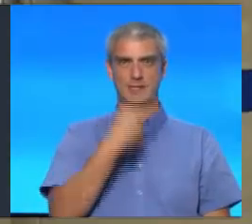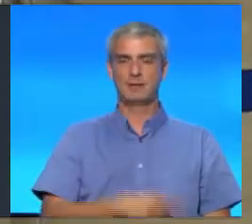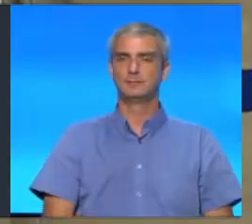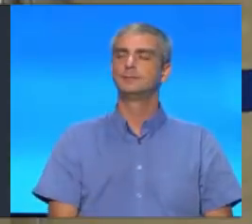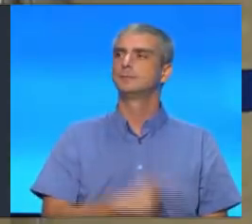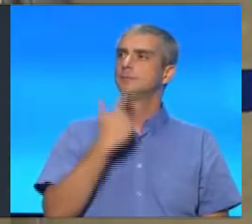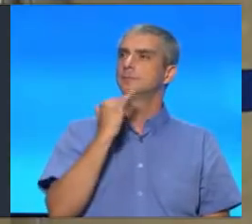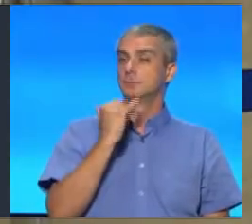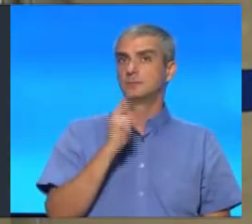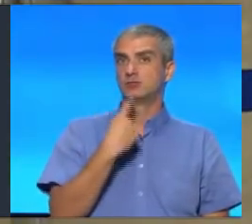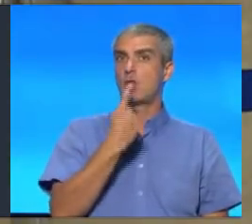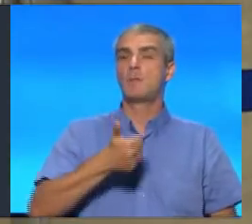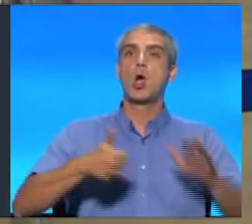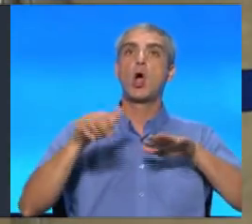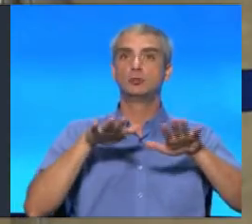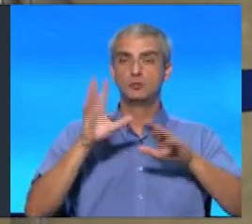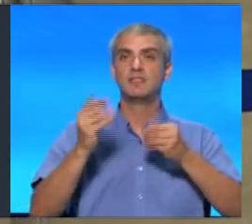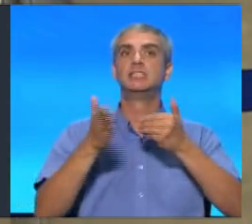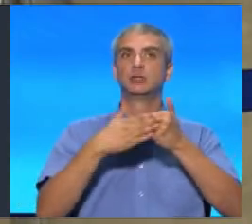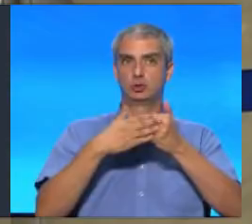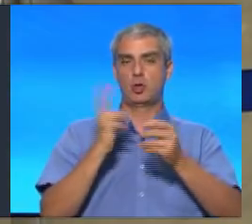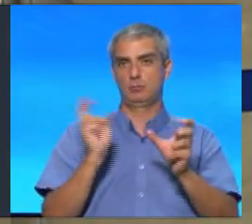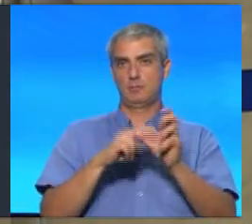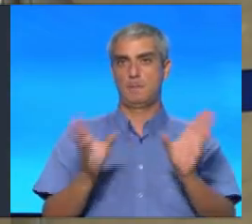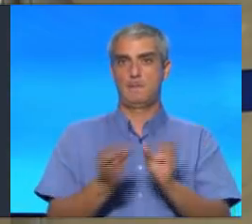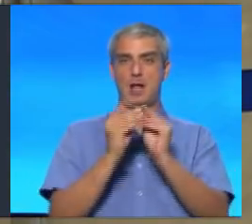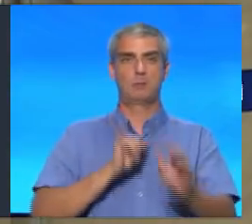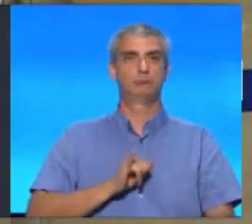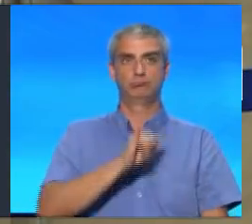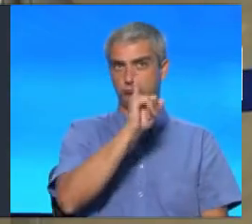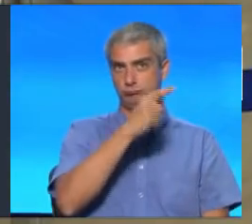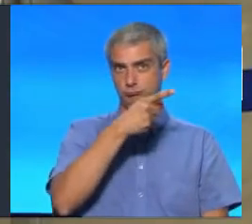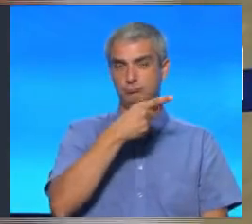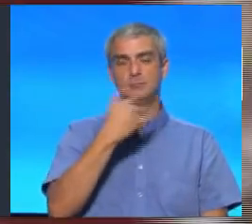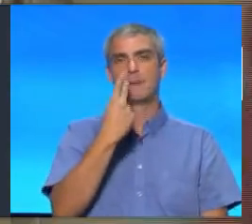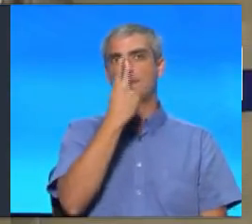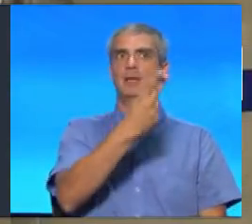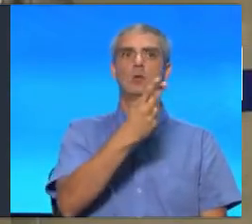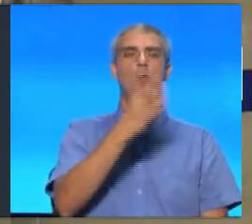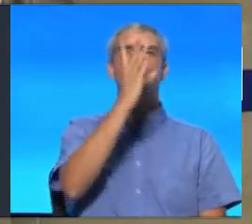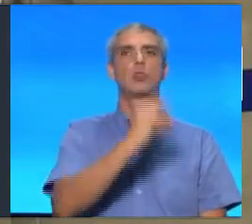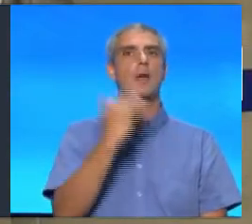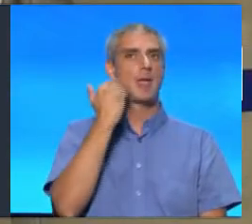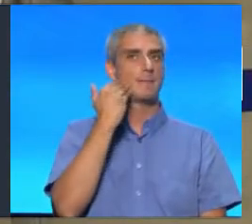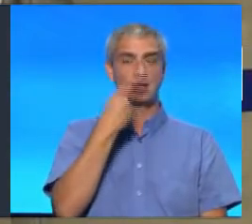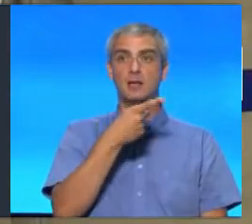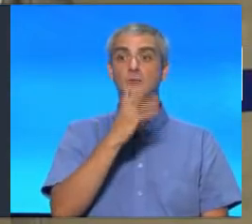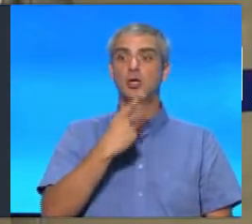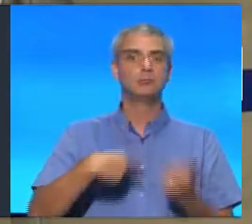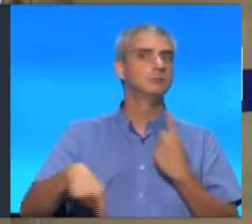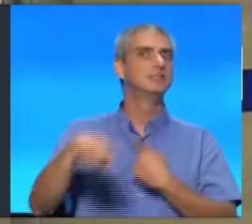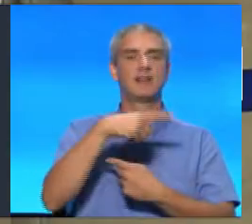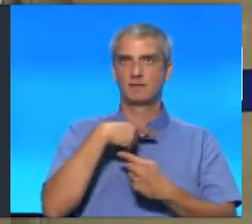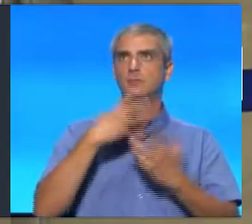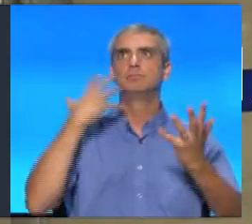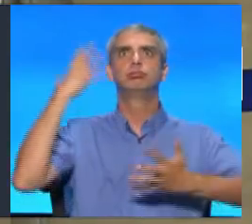בהחלט אפשר לומר שראש הממשלה ורעייתו שמצטרפת אליו יוצאים לביקור הזה בדרום אמריקה, כאשר מסביב יהום